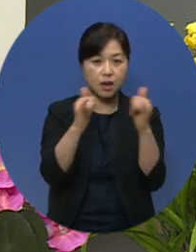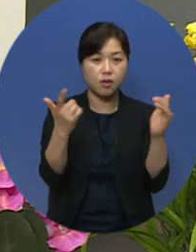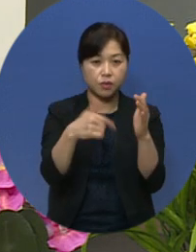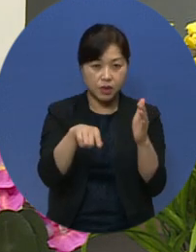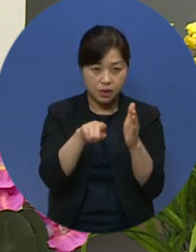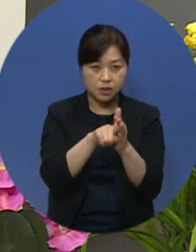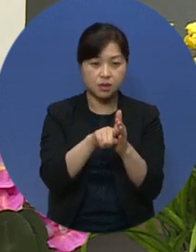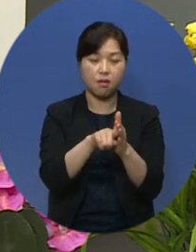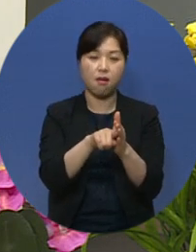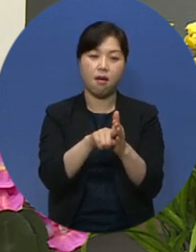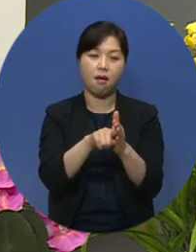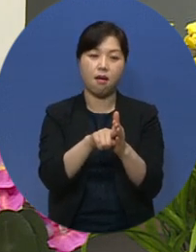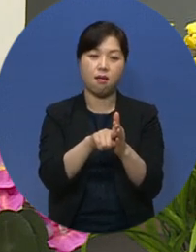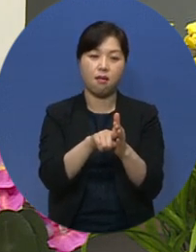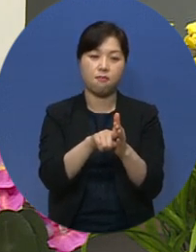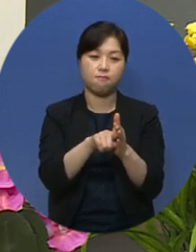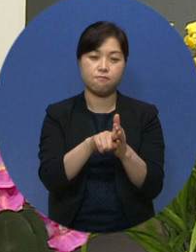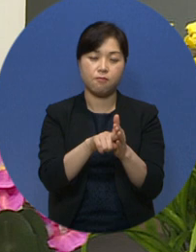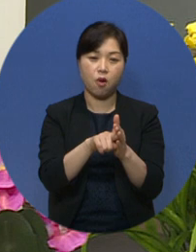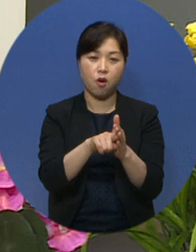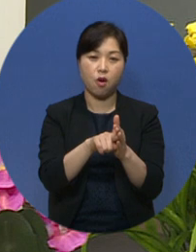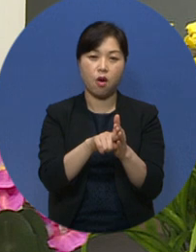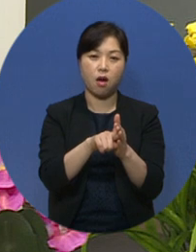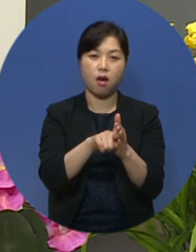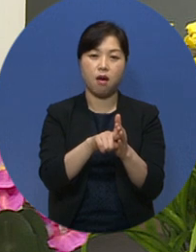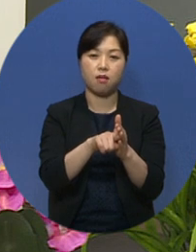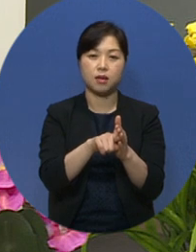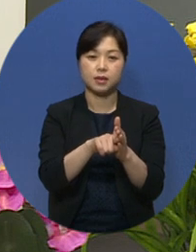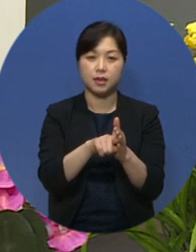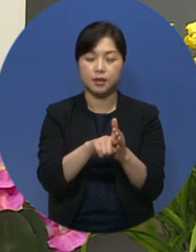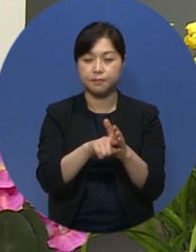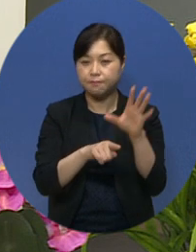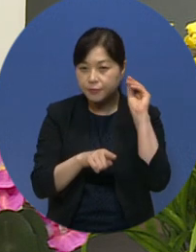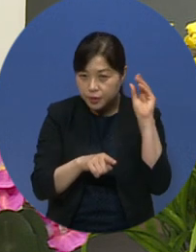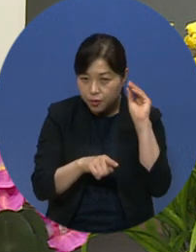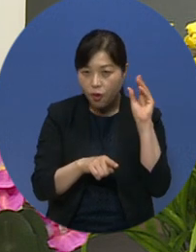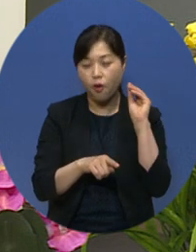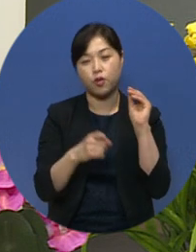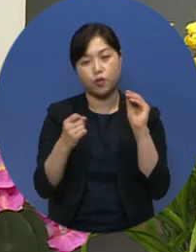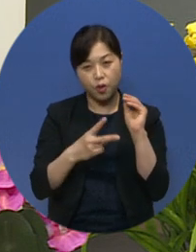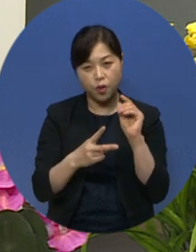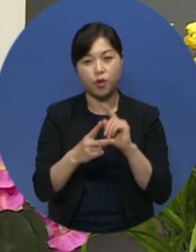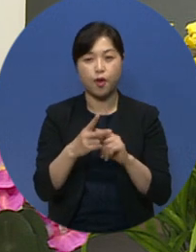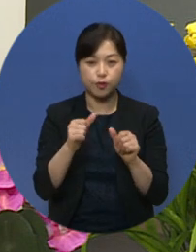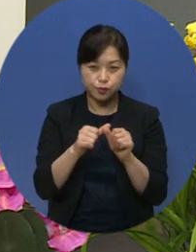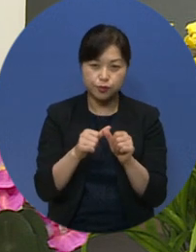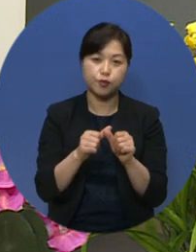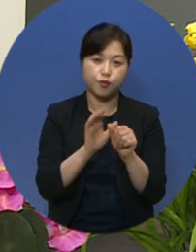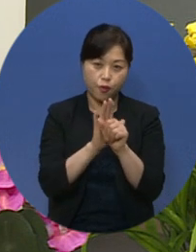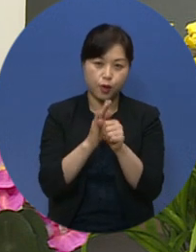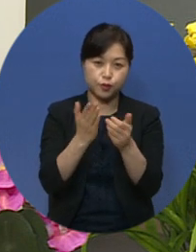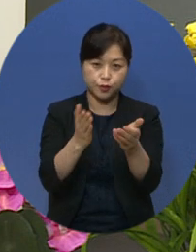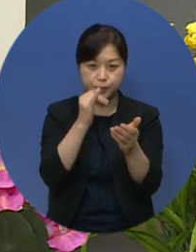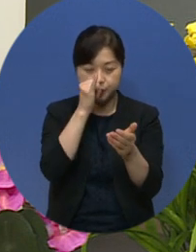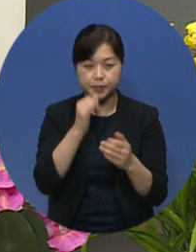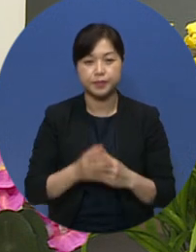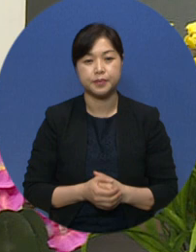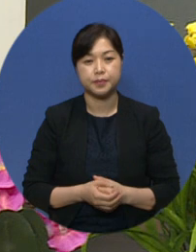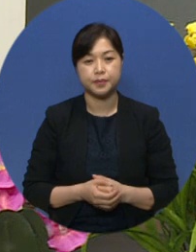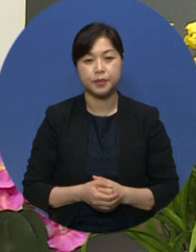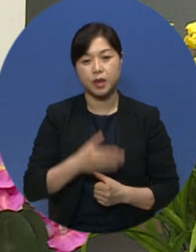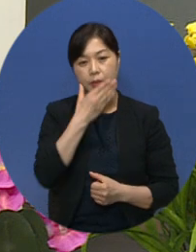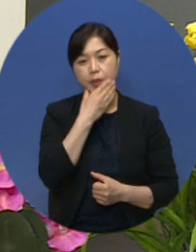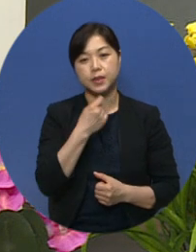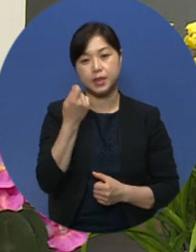위해서 자문을 받아 더 해야 하는 그런 입장이다 이런 말씀 같은데 에 저희 그 복지